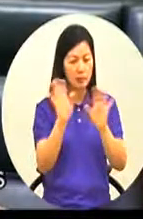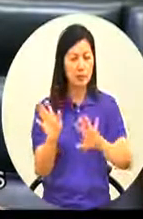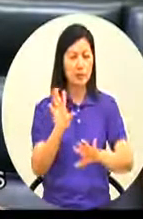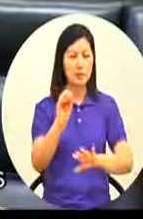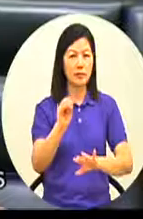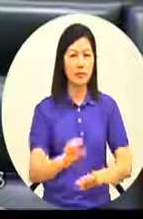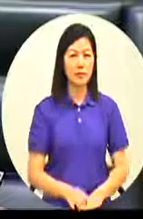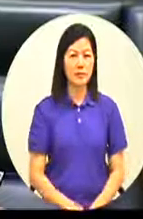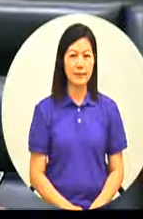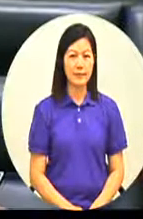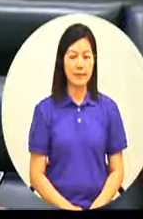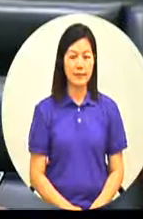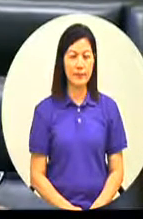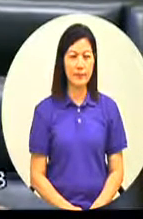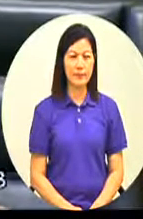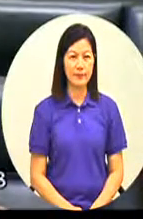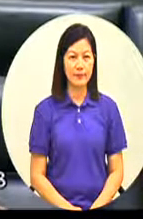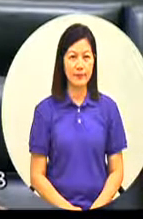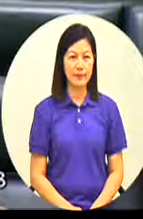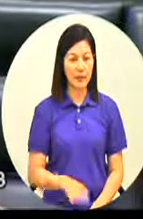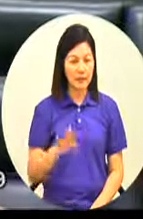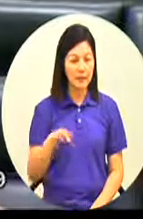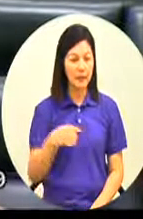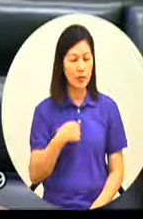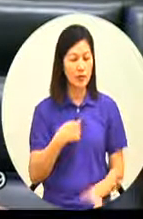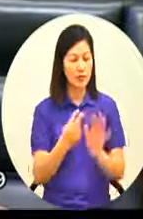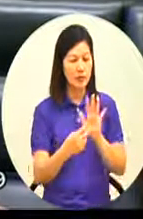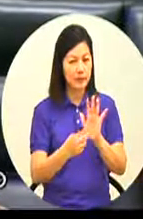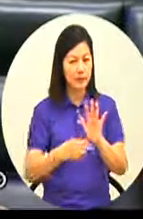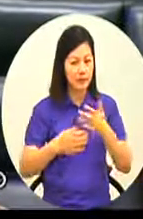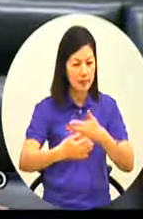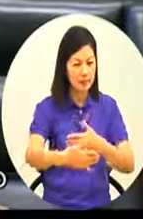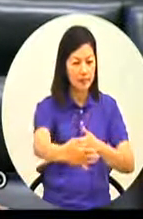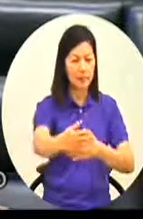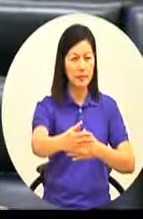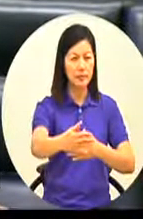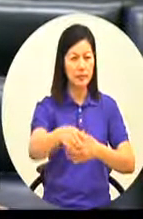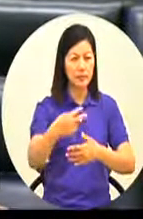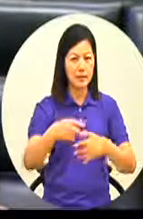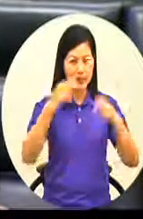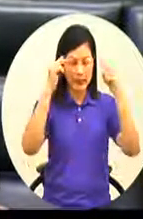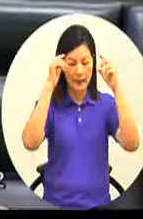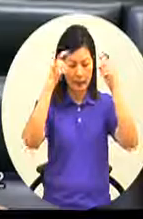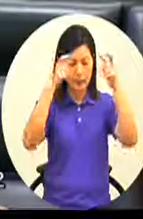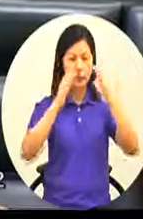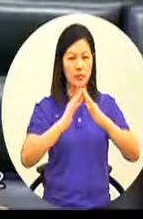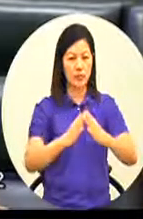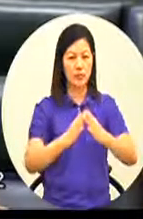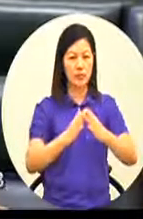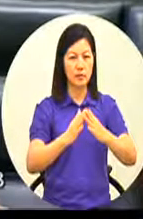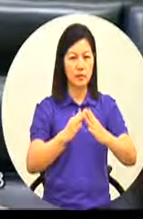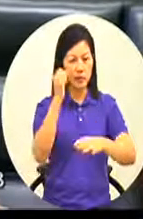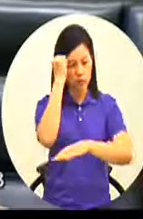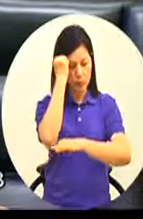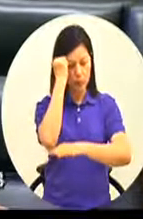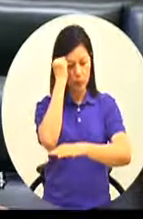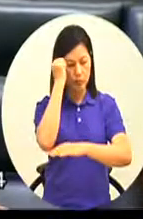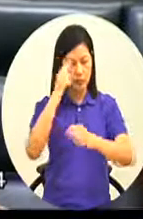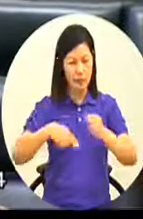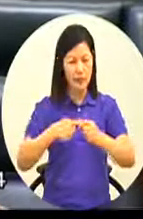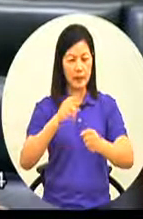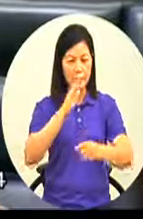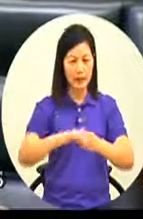到。我要举这个案的过程呢，咱伫高雄市爱有住一栋以上的